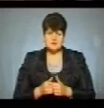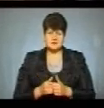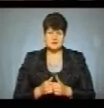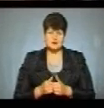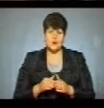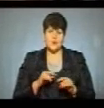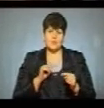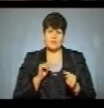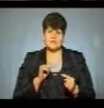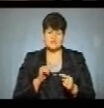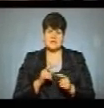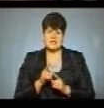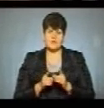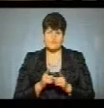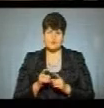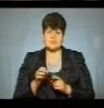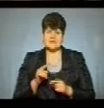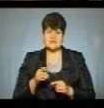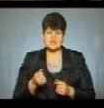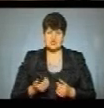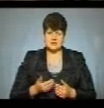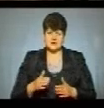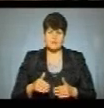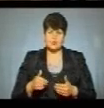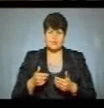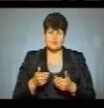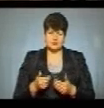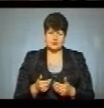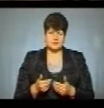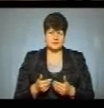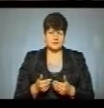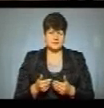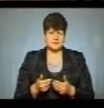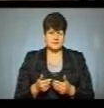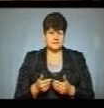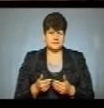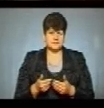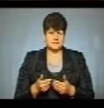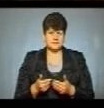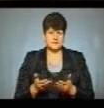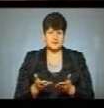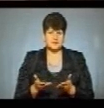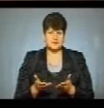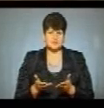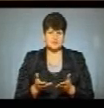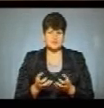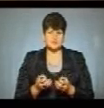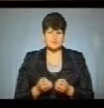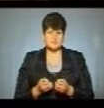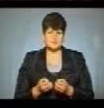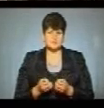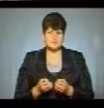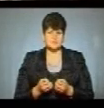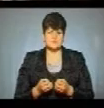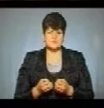«За життя» виявляє абсолютну нахабність, адже пропонує в ТСК і людину, який, власне, ще не виконав рішення суду